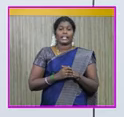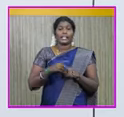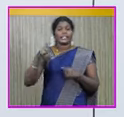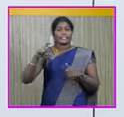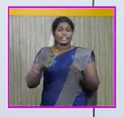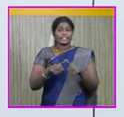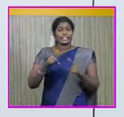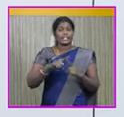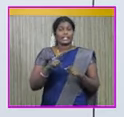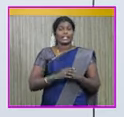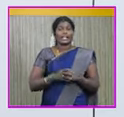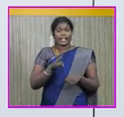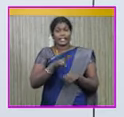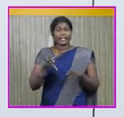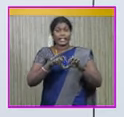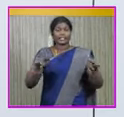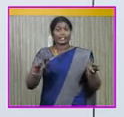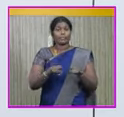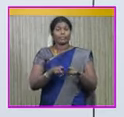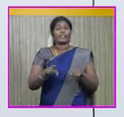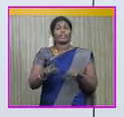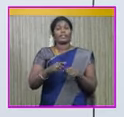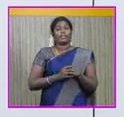ஒரு இரு சமபக்க